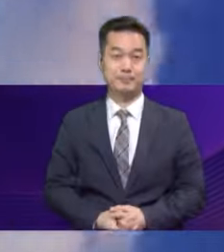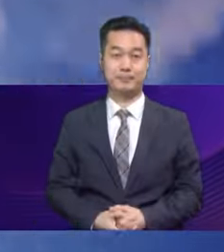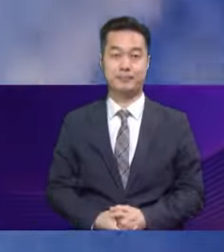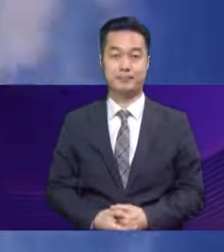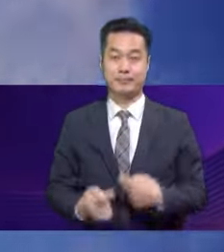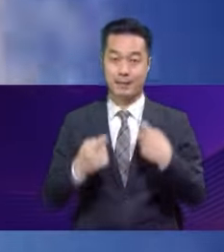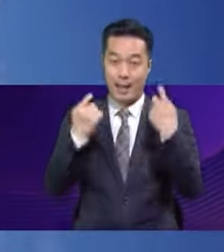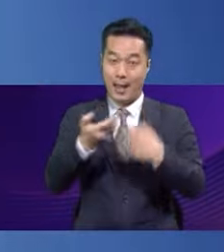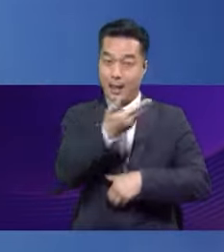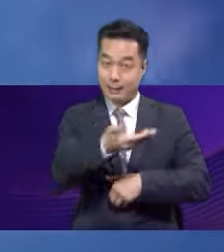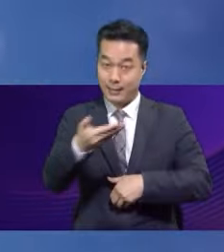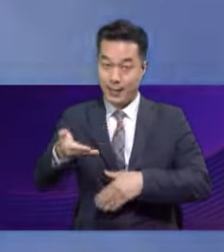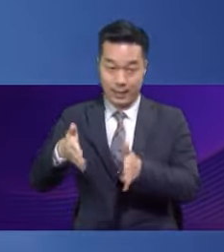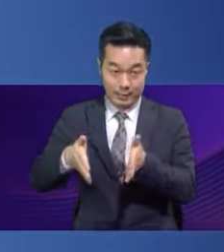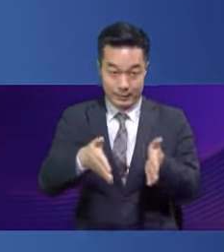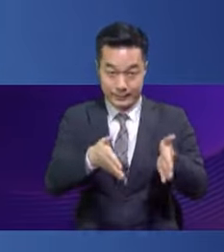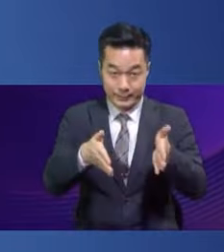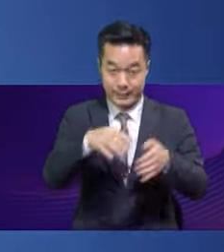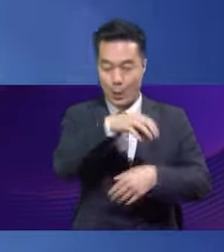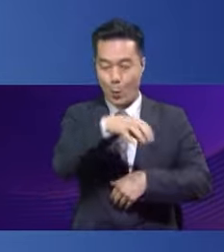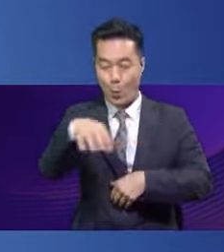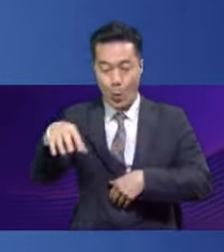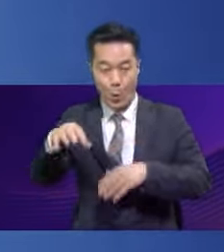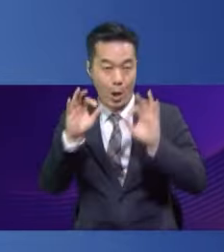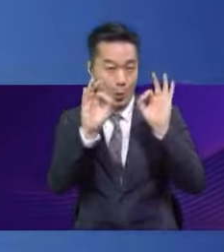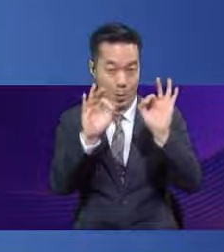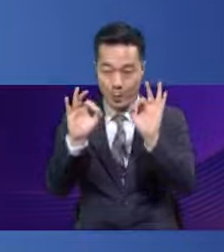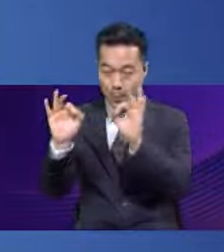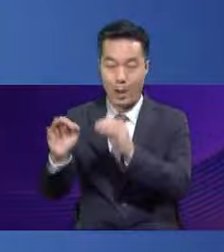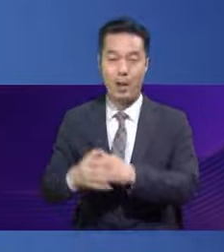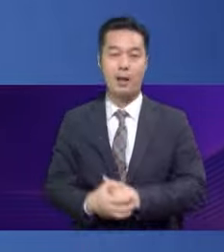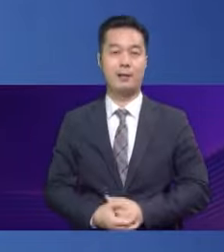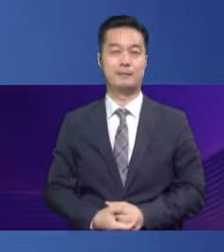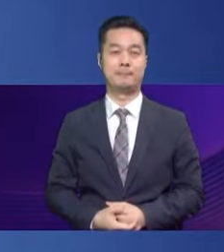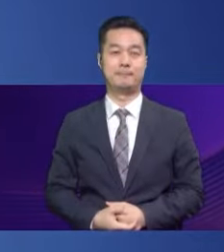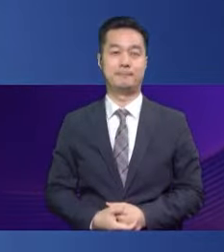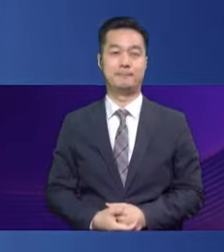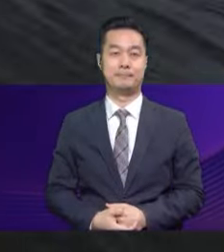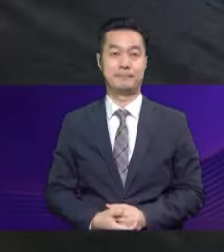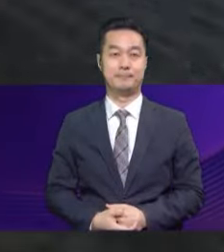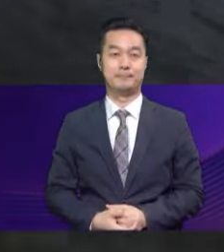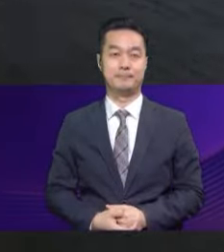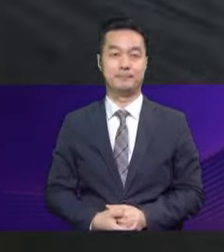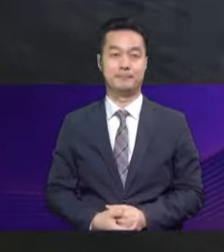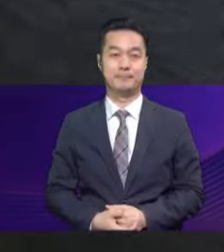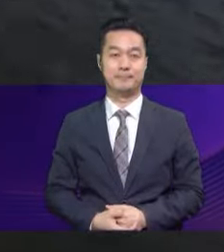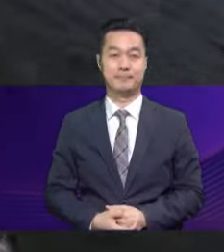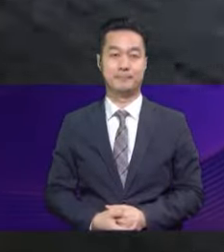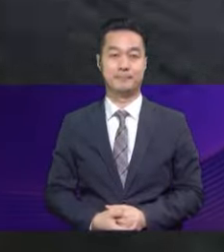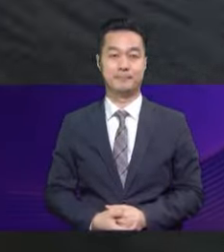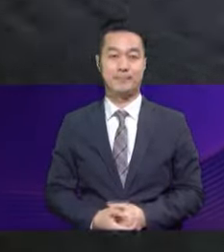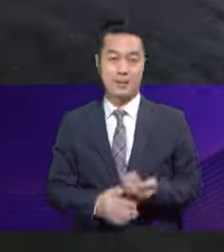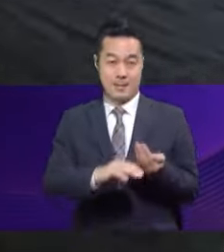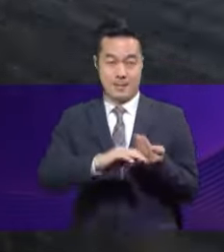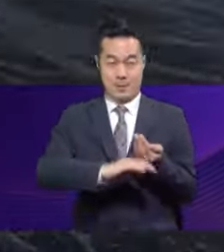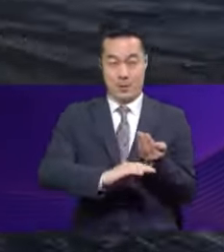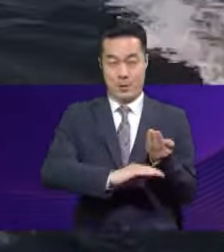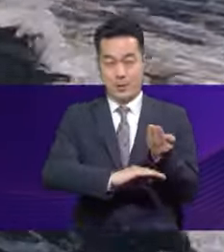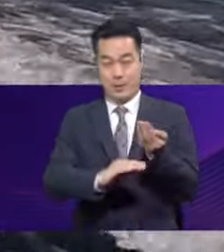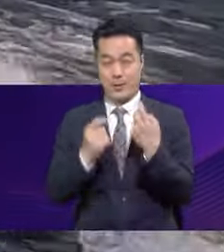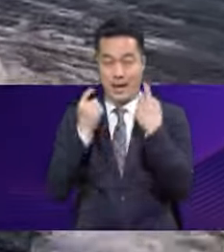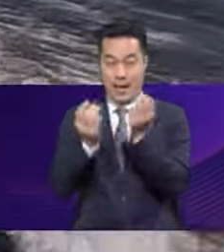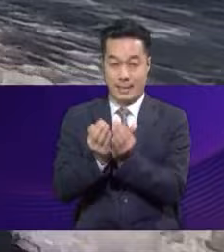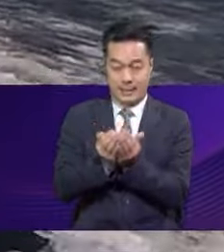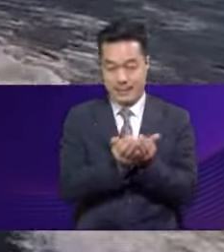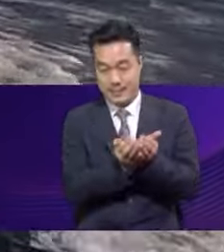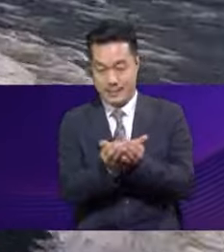네, 한강 벨트에 따라서 한강 지역들 민심 확인해 보겠습니다. 한강 민심. 자, 보트가 한강 벨트 지역구 확인해